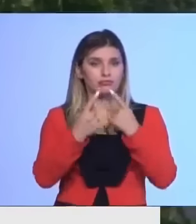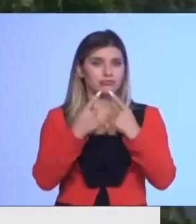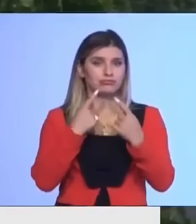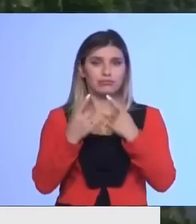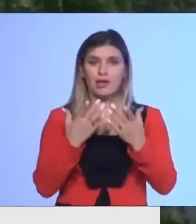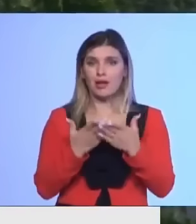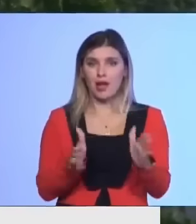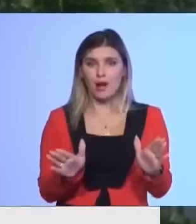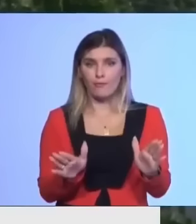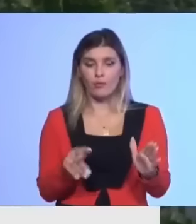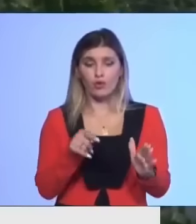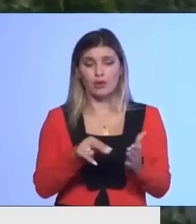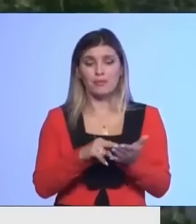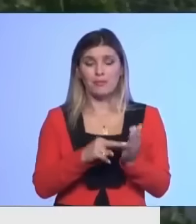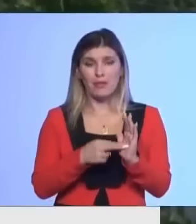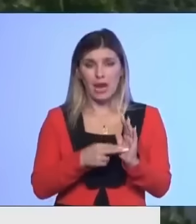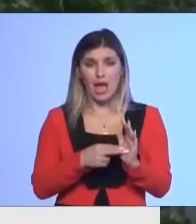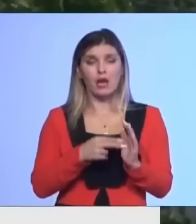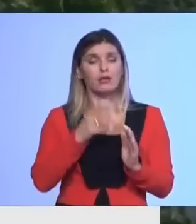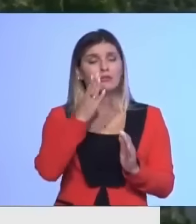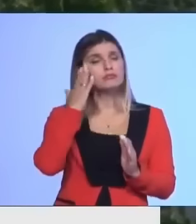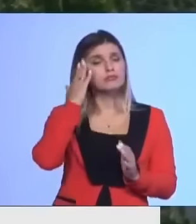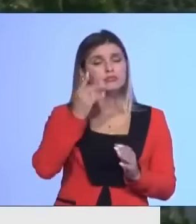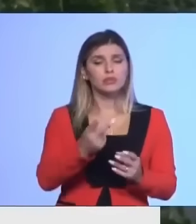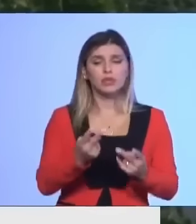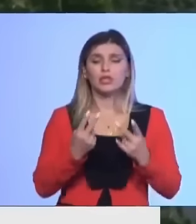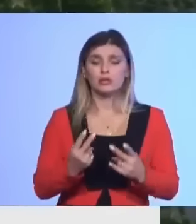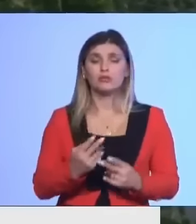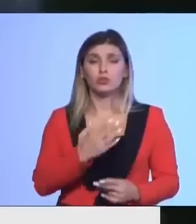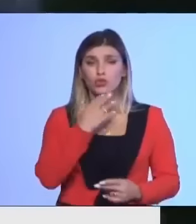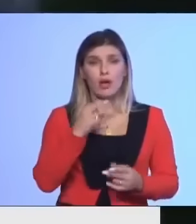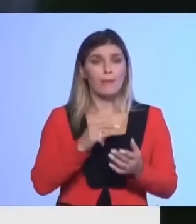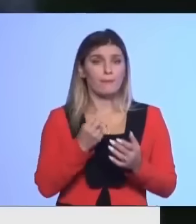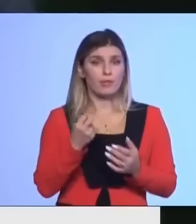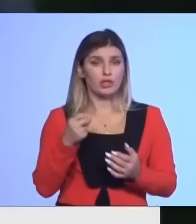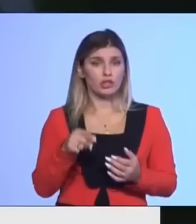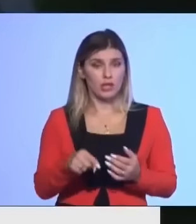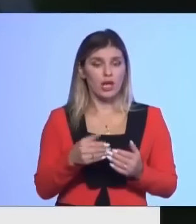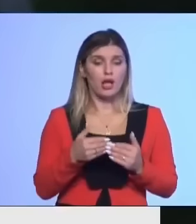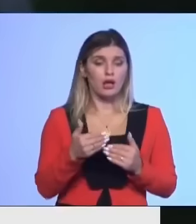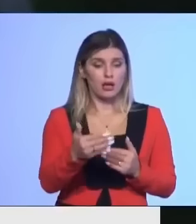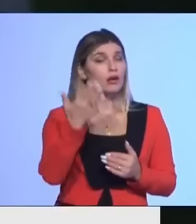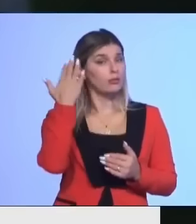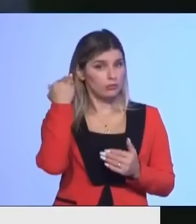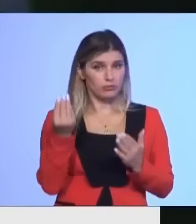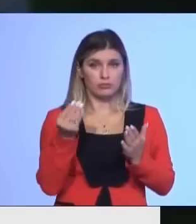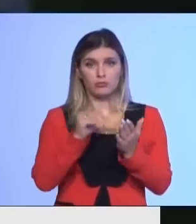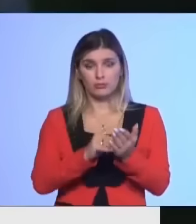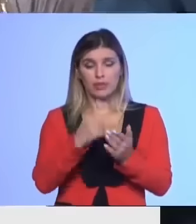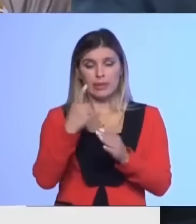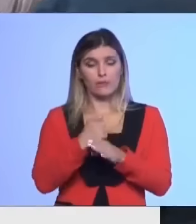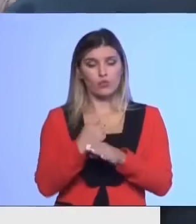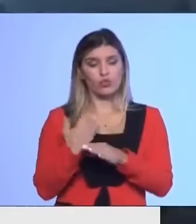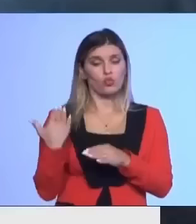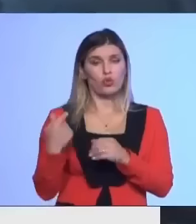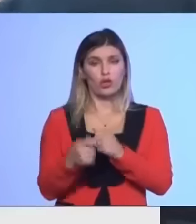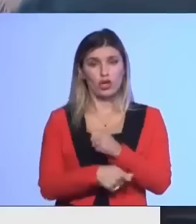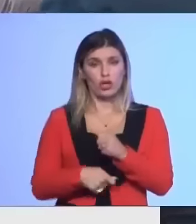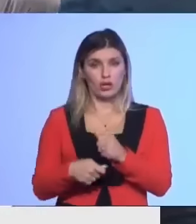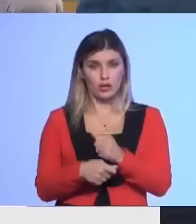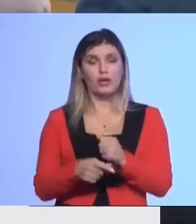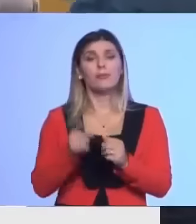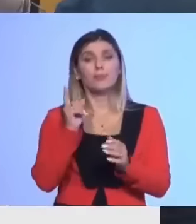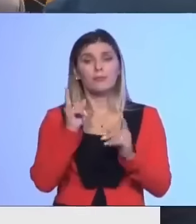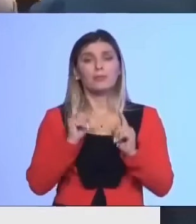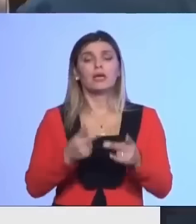plan i cili po konsiderohet si shumë i rëndësishëm për Prishtinën ishte në renditje në një seancë të jashtëzakonshme muajin e kaluar. Por kjo seancë